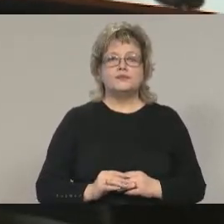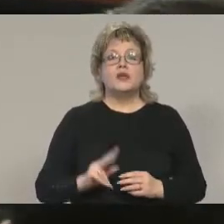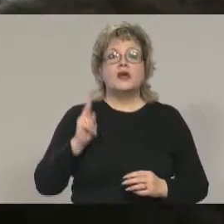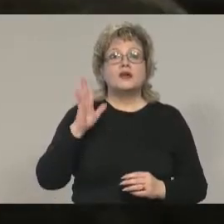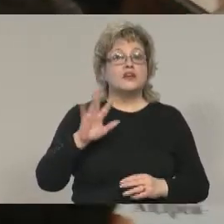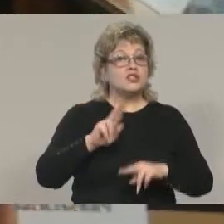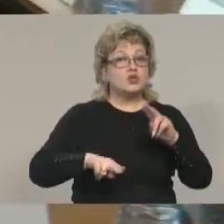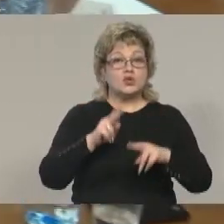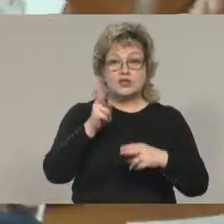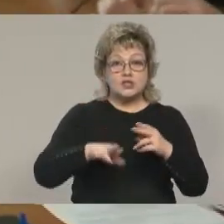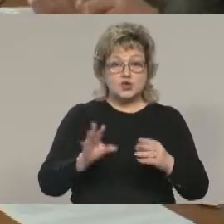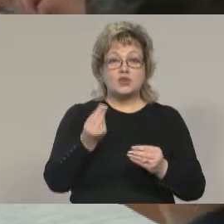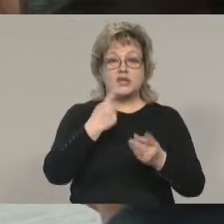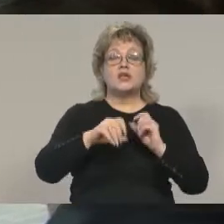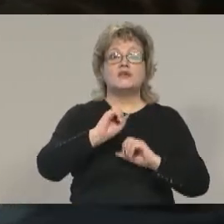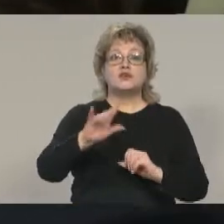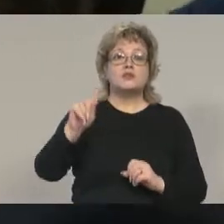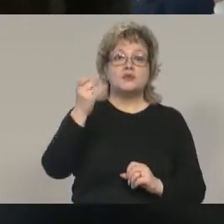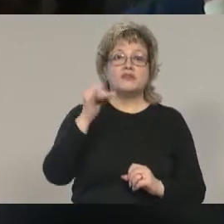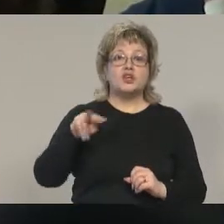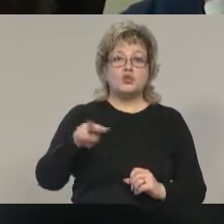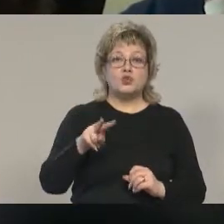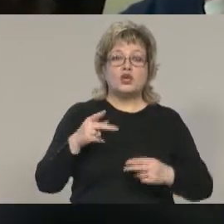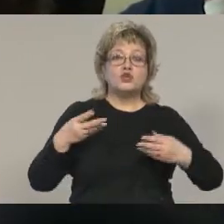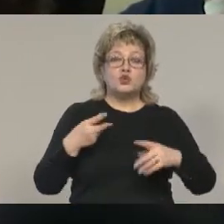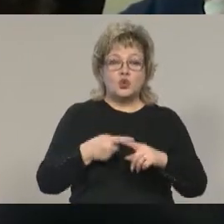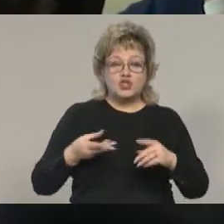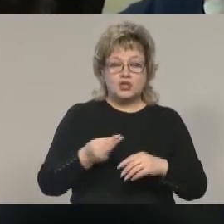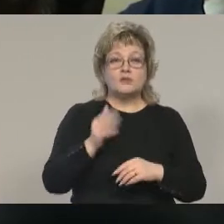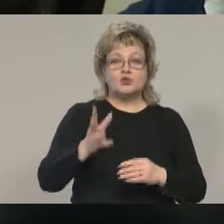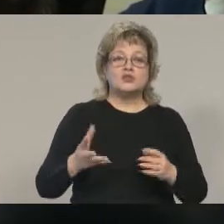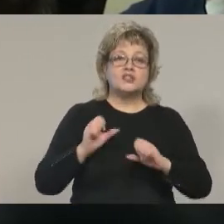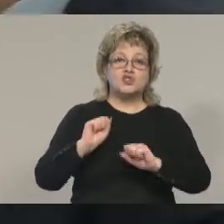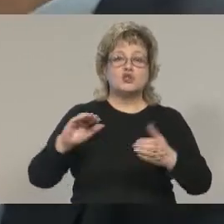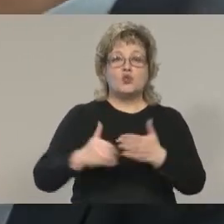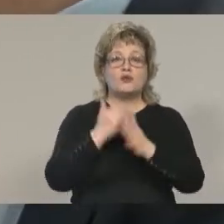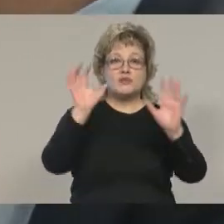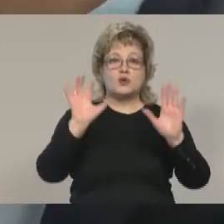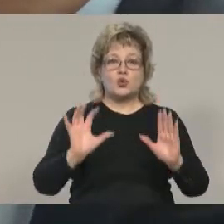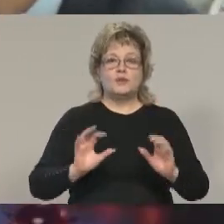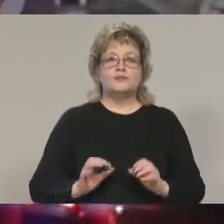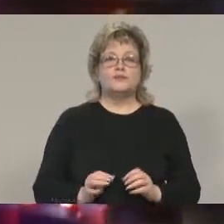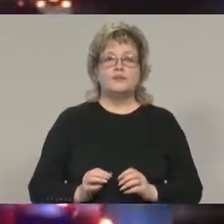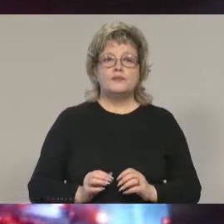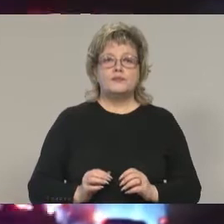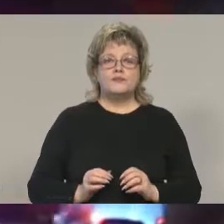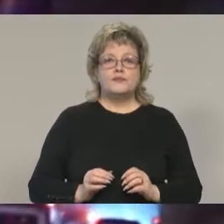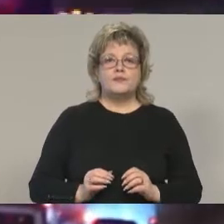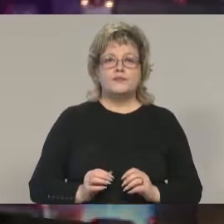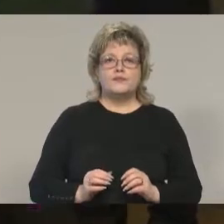Квартиру не достроили, деньги вернут. С 1 июля дольщики будут защищены новым законом.